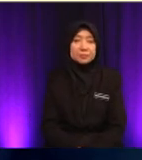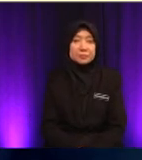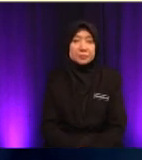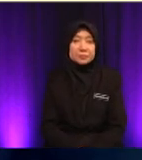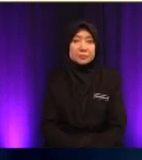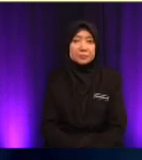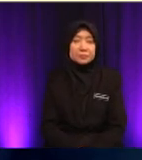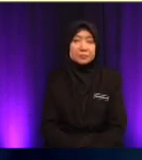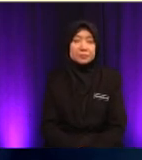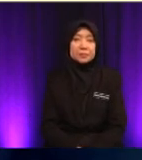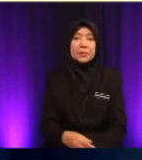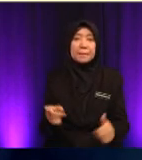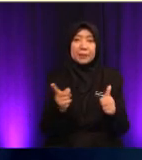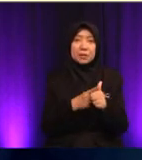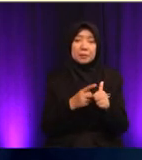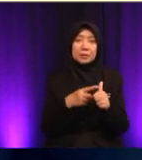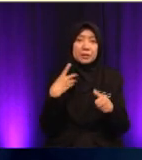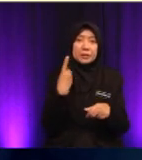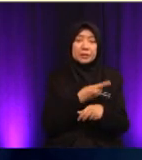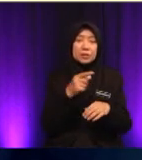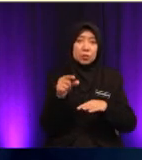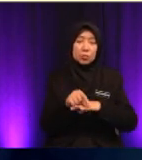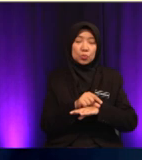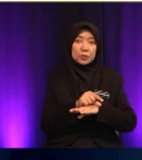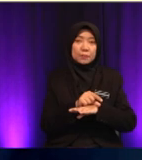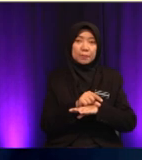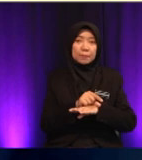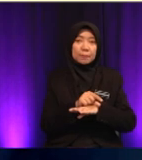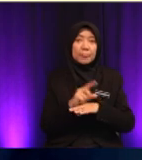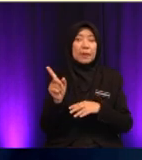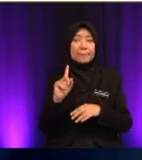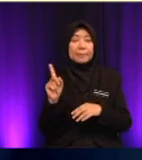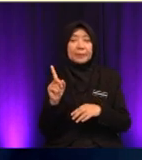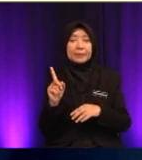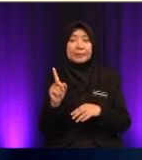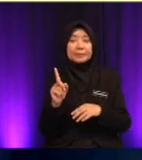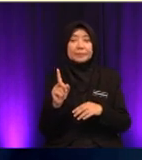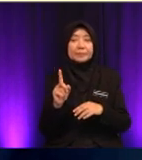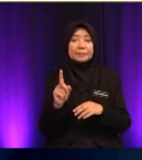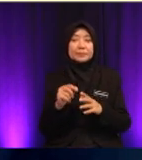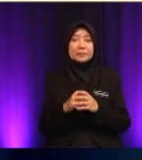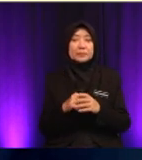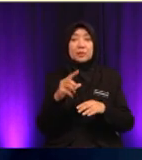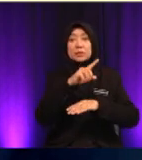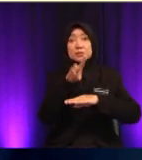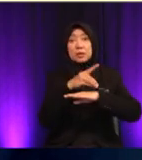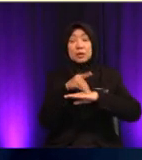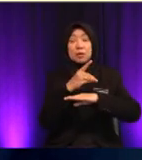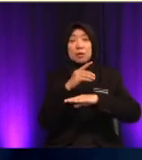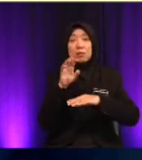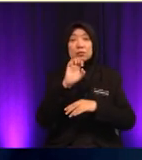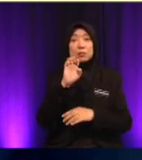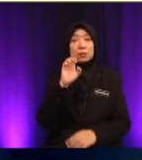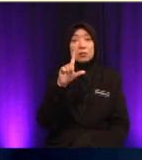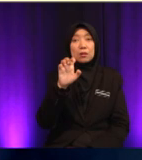yang pertama kita menggunakan family MB dengan Islam yang menghasilkan panjang gelombang